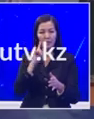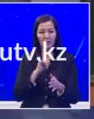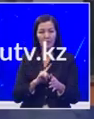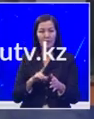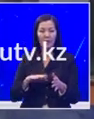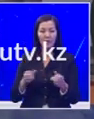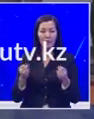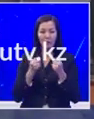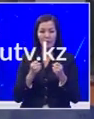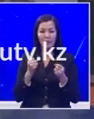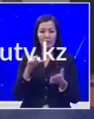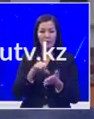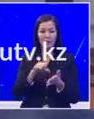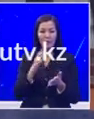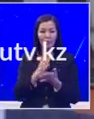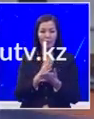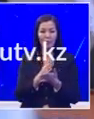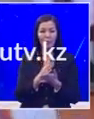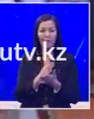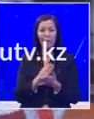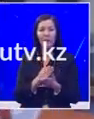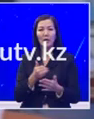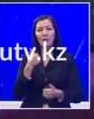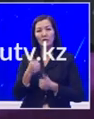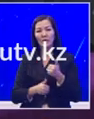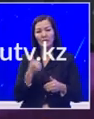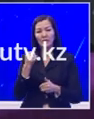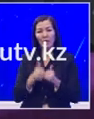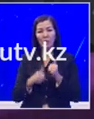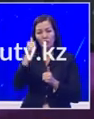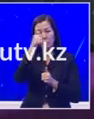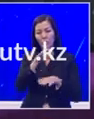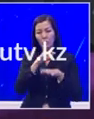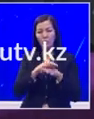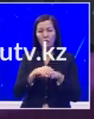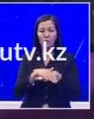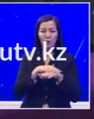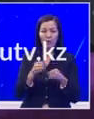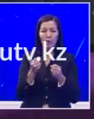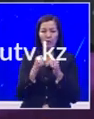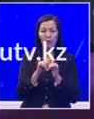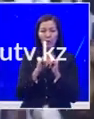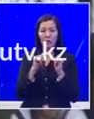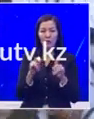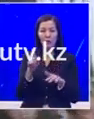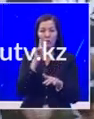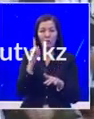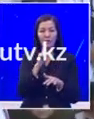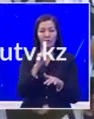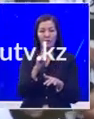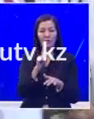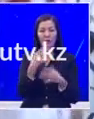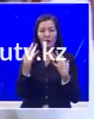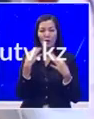өңірінің палуандары да өнер көрсетті. Мұндай жарыстарды жыл сайын өткізу бұқаралық спортты дамытумен бірге жас буынның жолын